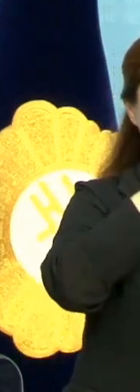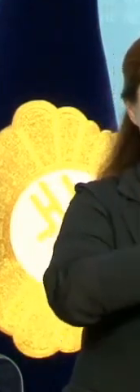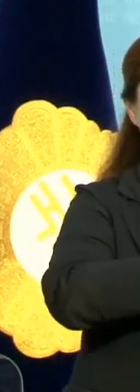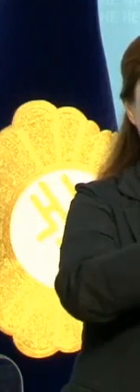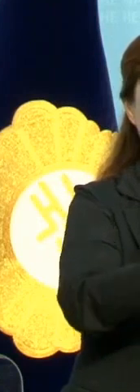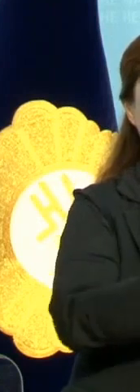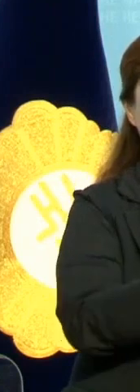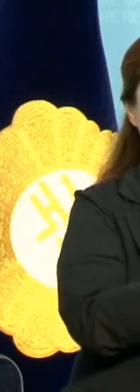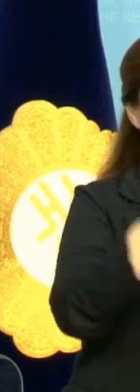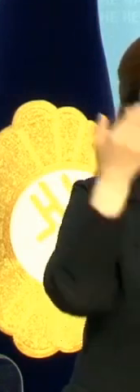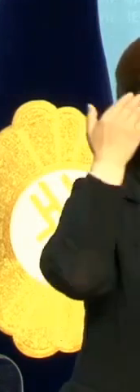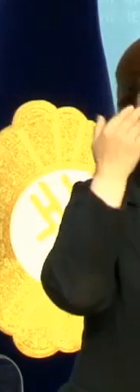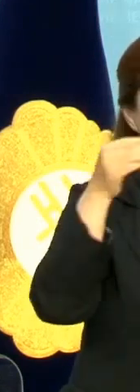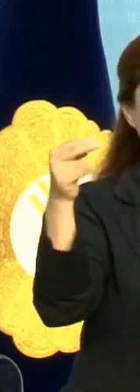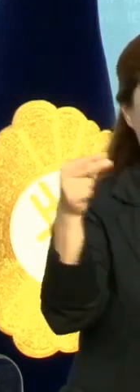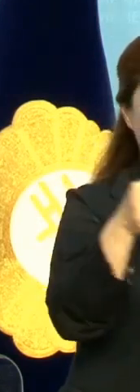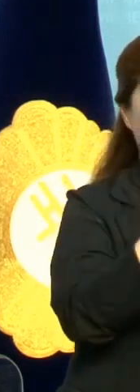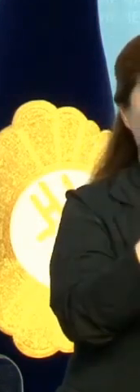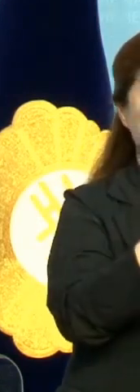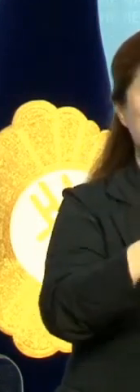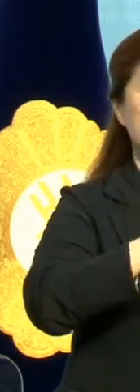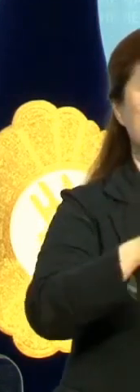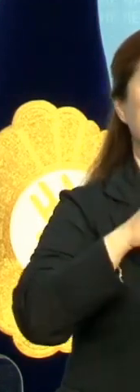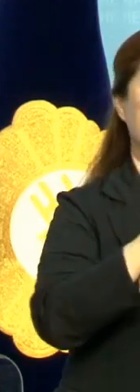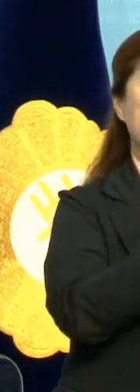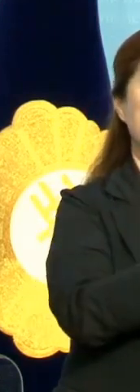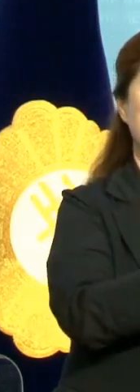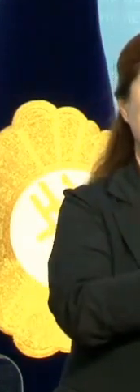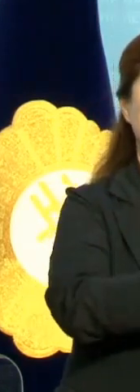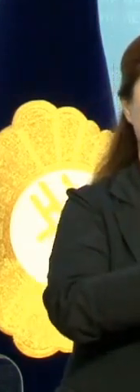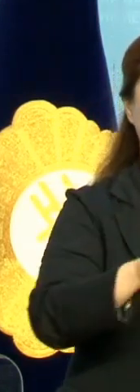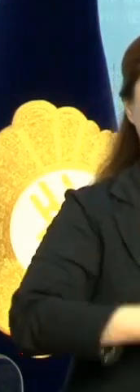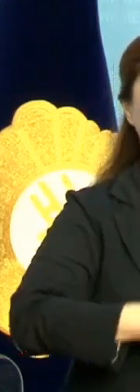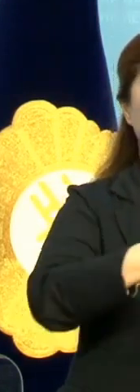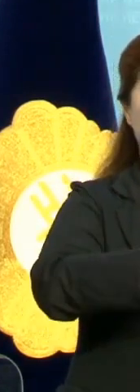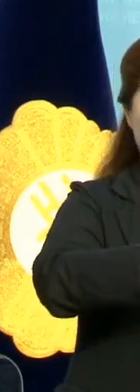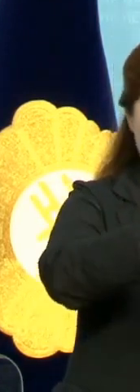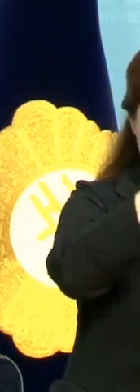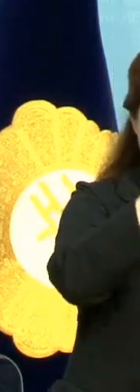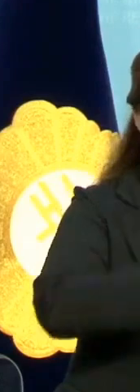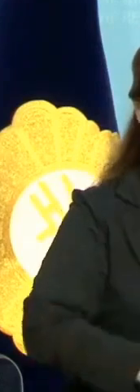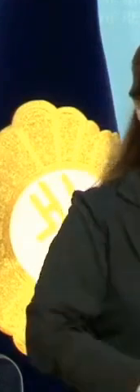눈높이에 맞는 정치를 계속해서 해나가도록 하겠습니다. 고맙습니다.